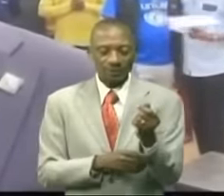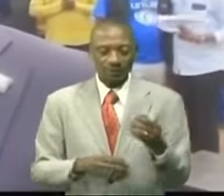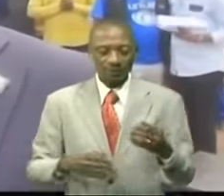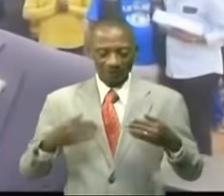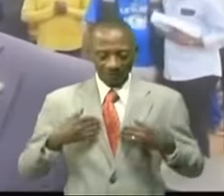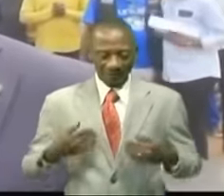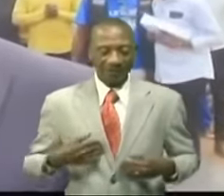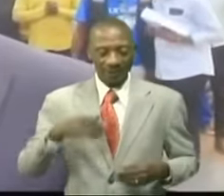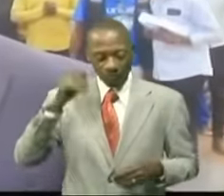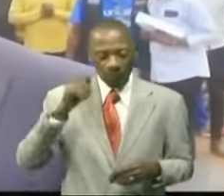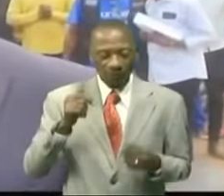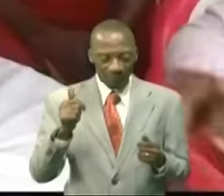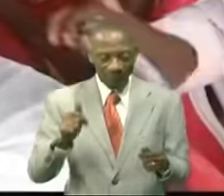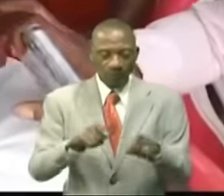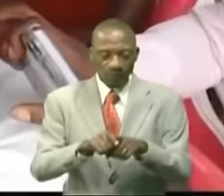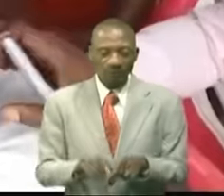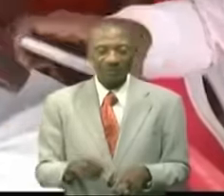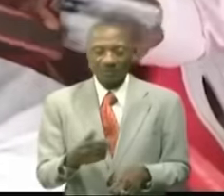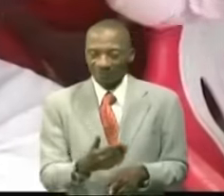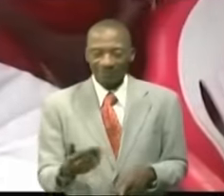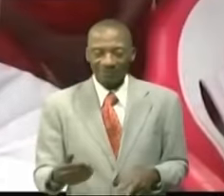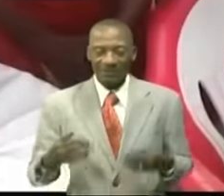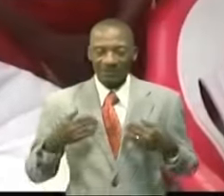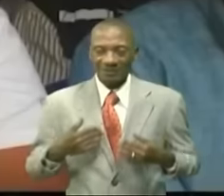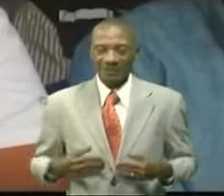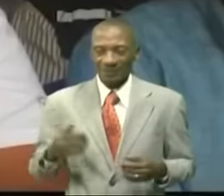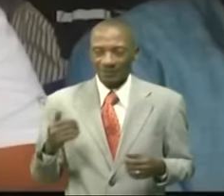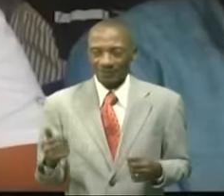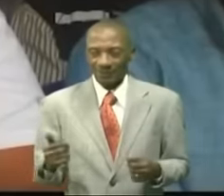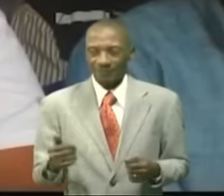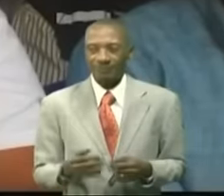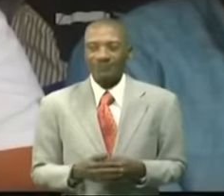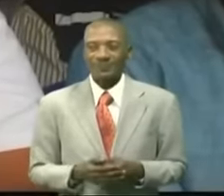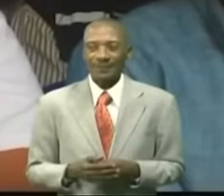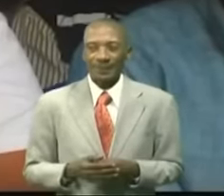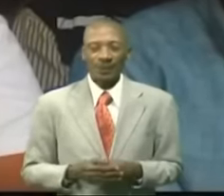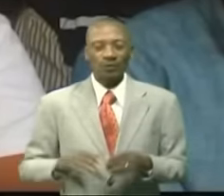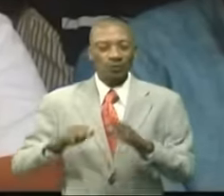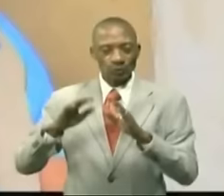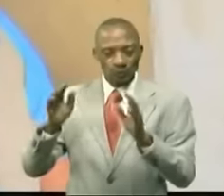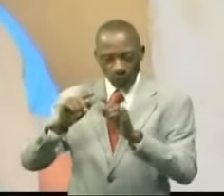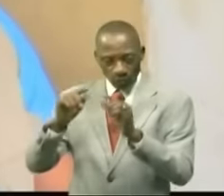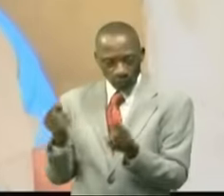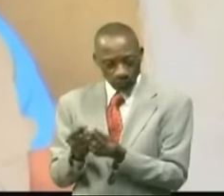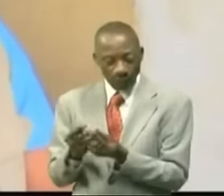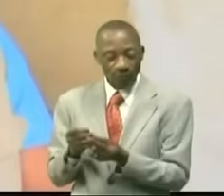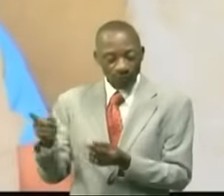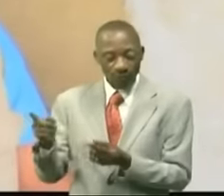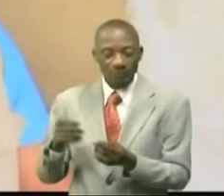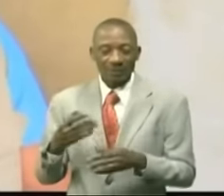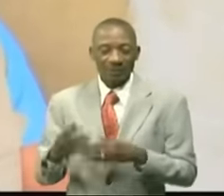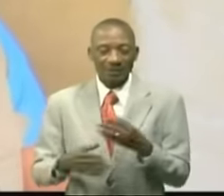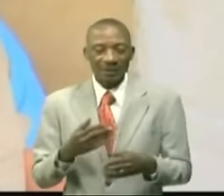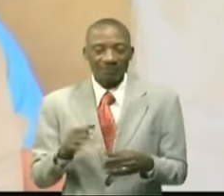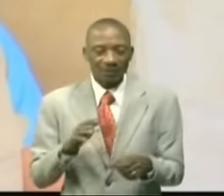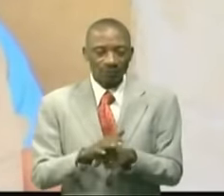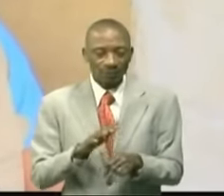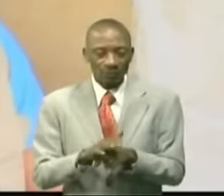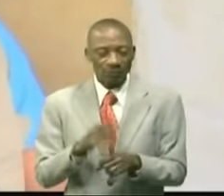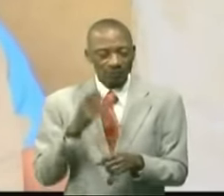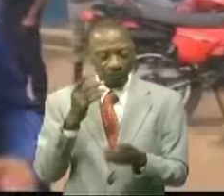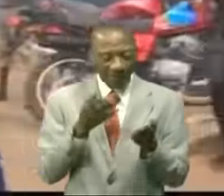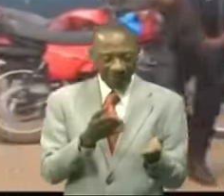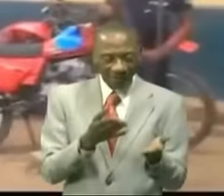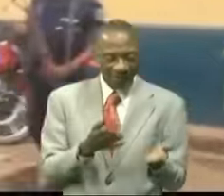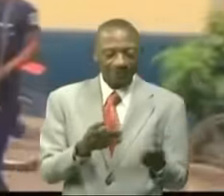Dr Francis Kamboliaf, insiste sur l'administration de vaccins contre la poliomyélite des enfants allant de 0 à 59